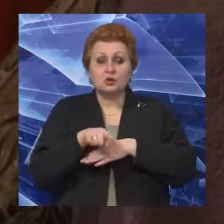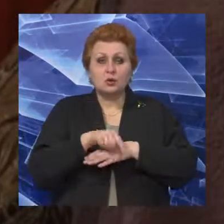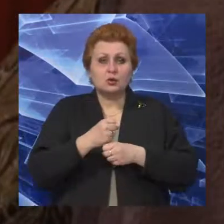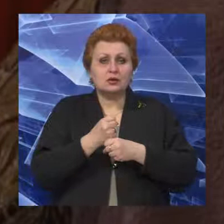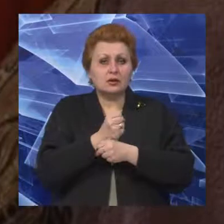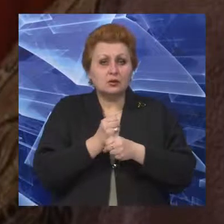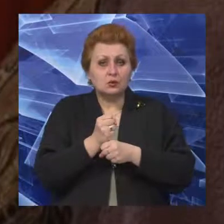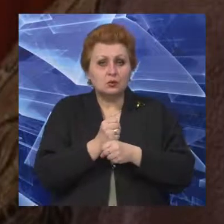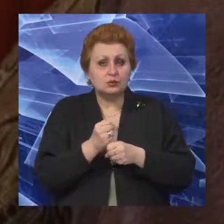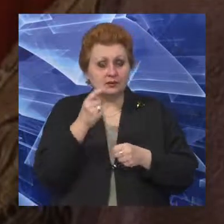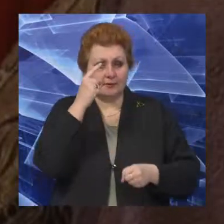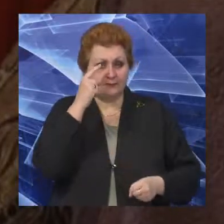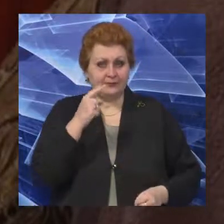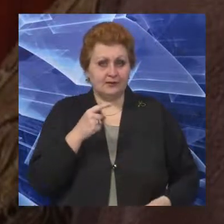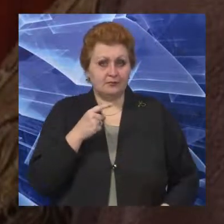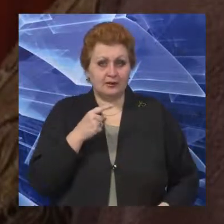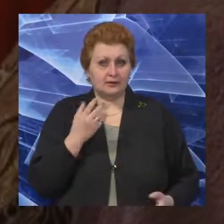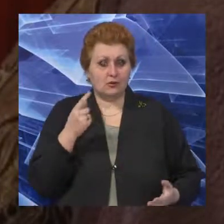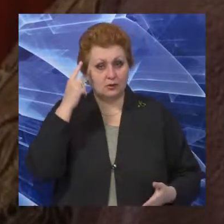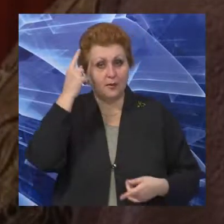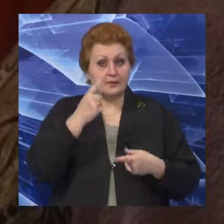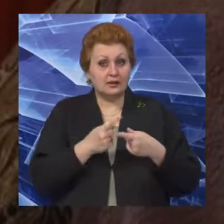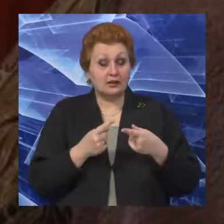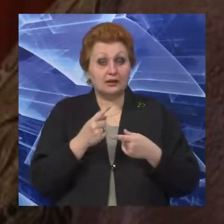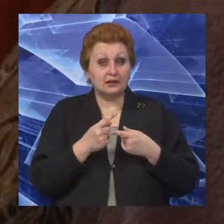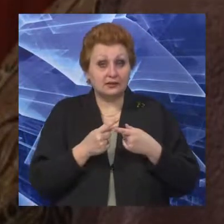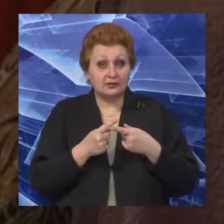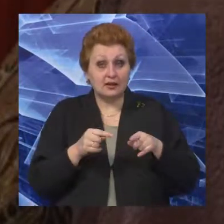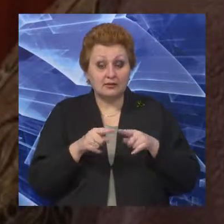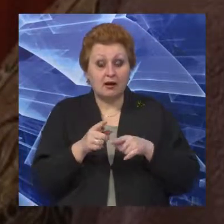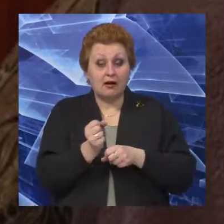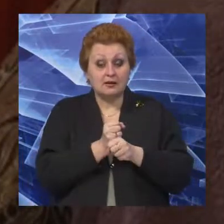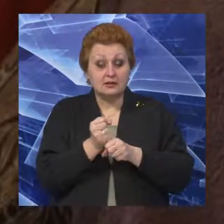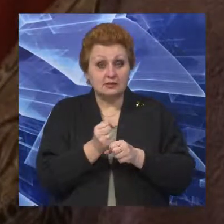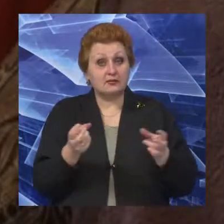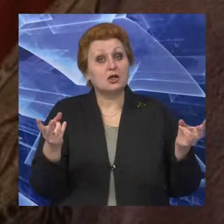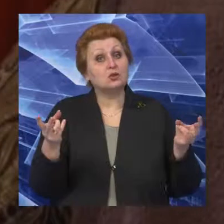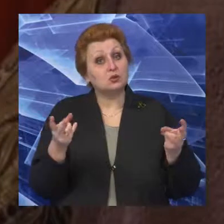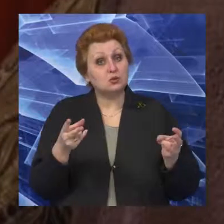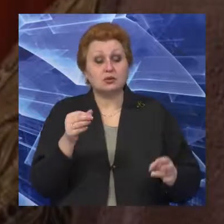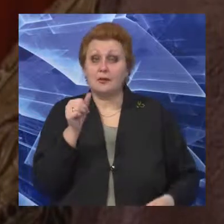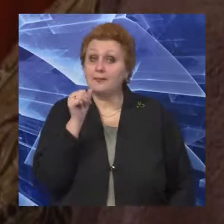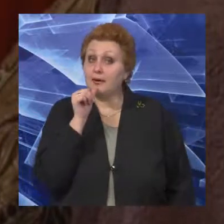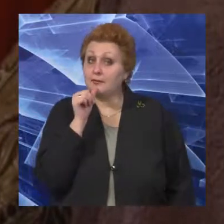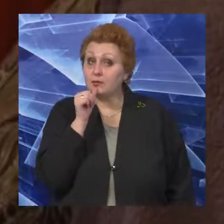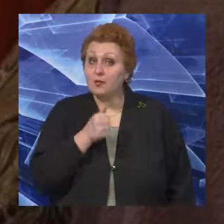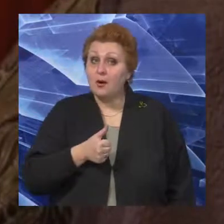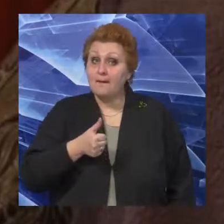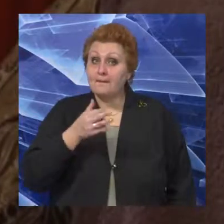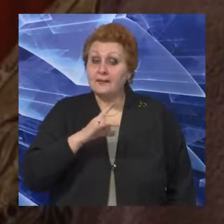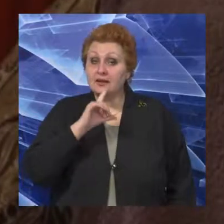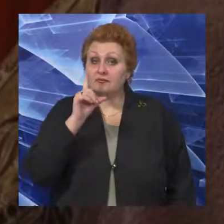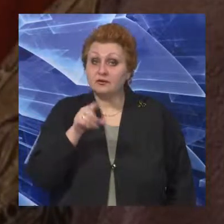крутят почему-то непонятно, это, наверное, на каком-то психологическом. Так как заставляют, надо выстоять, вот попробуй. Первый